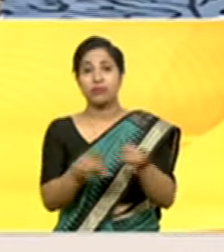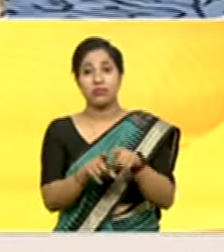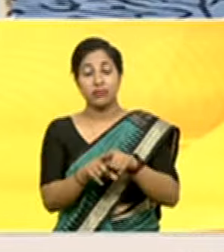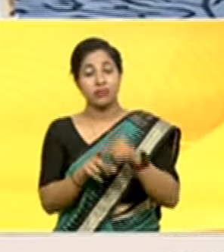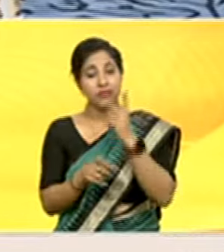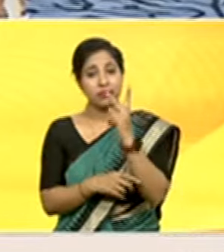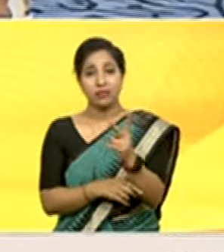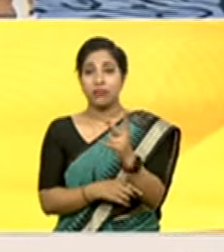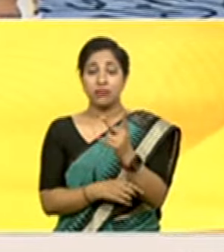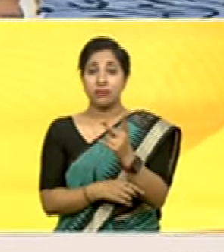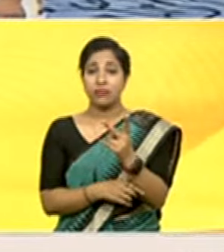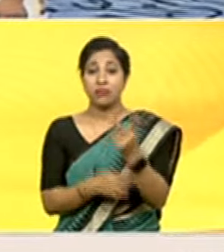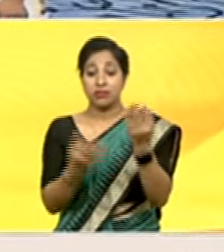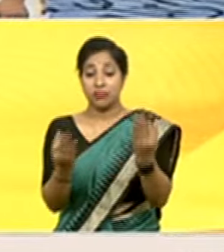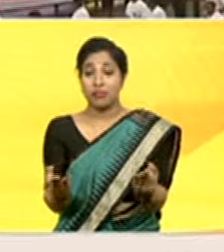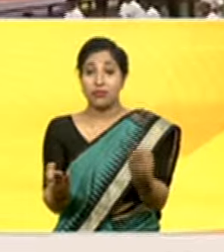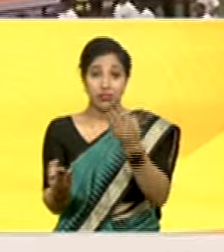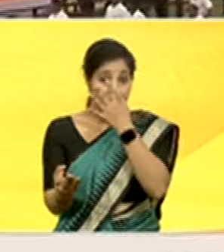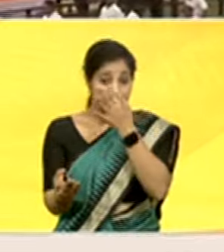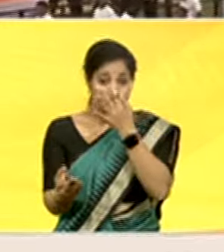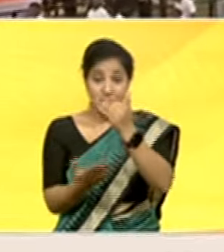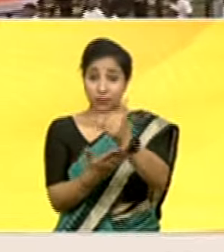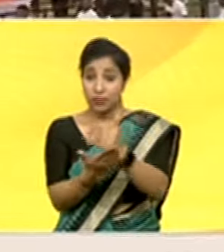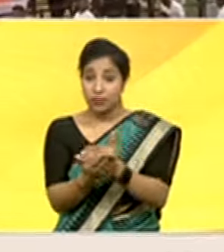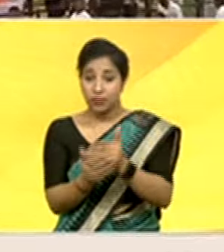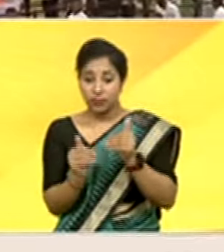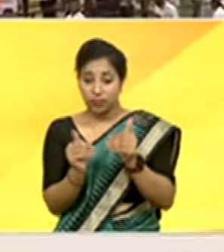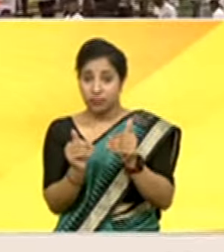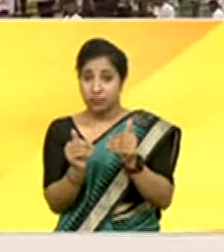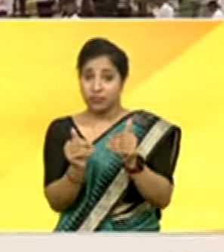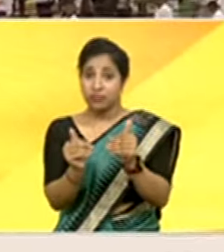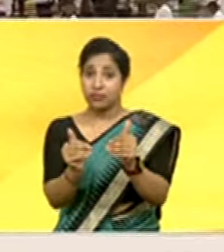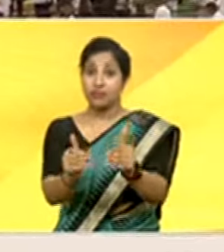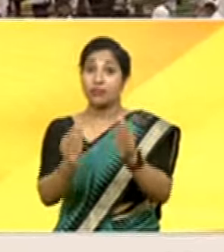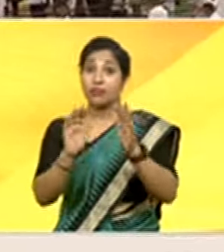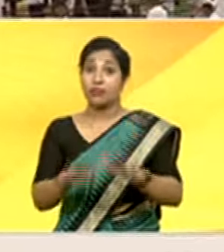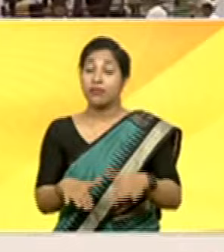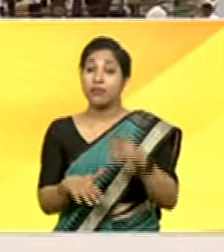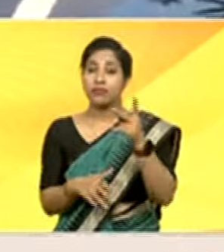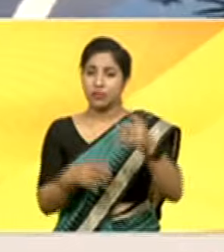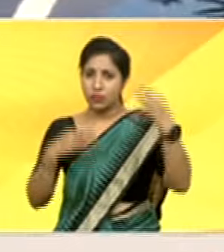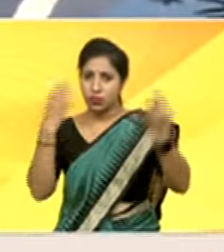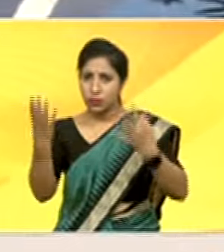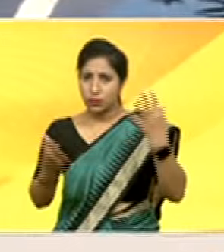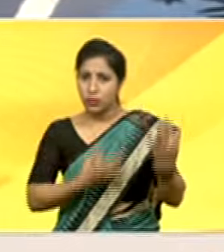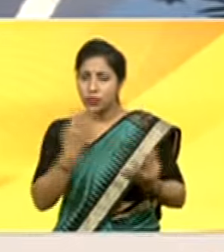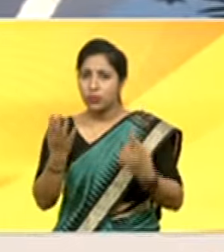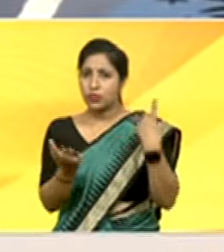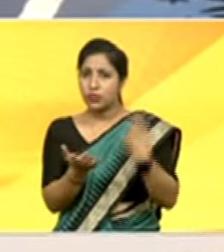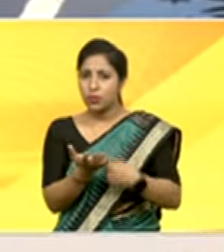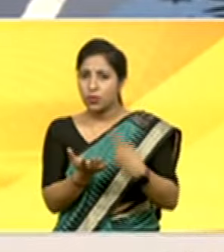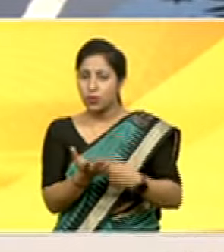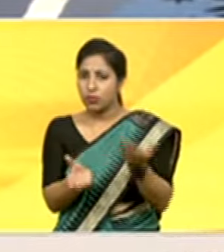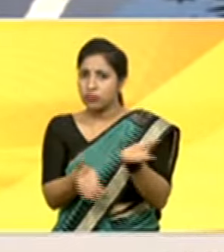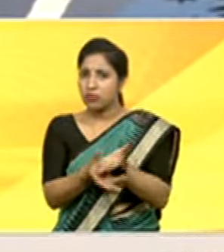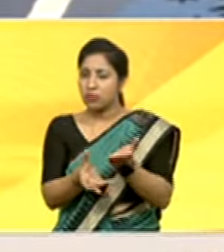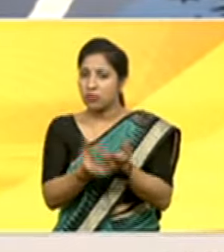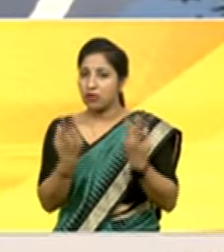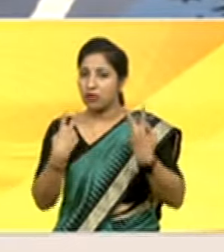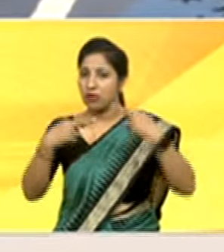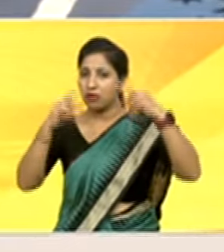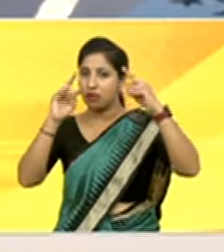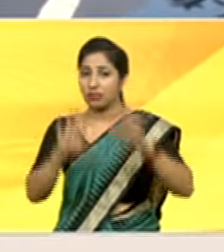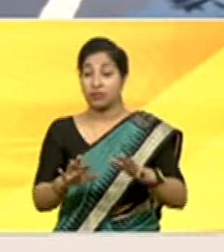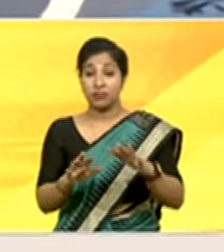जैसे योग दिवस का आयोजन आगे बढ़ रहा है नए नए रेकॉर्स बन रहे हैं